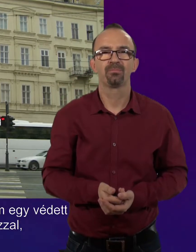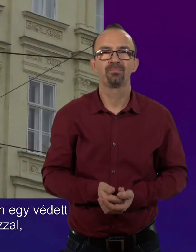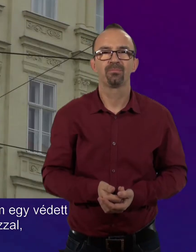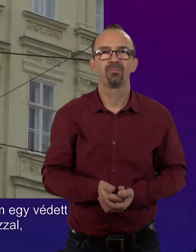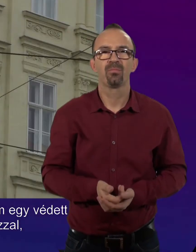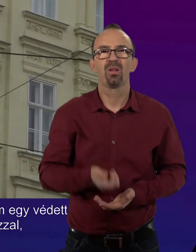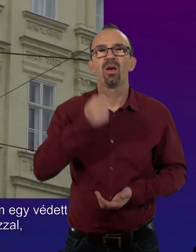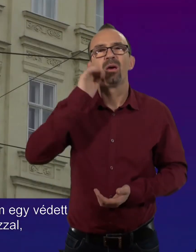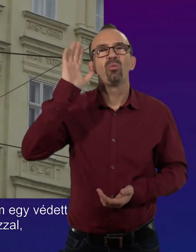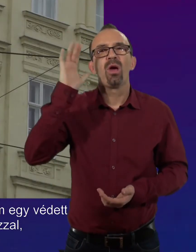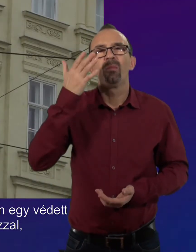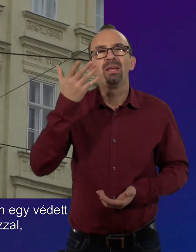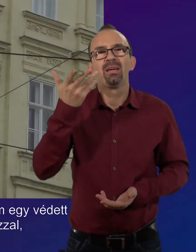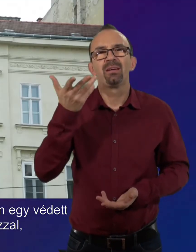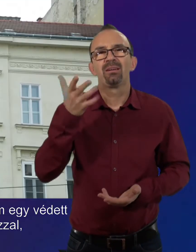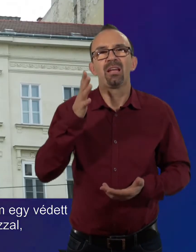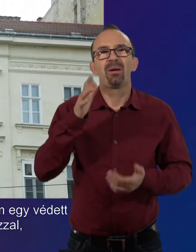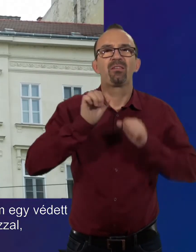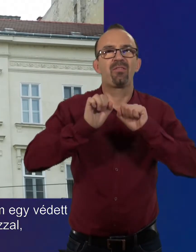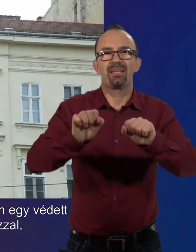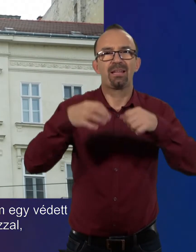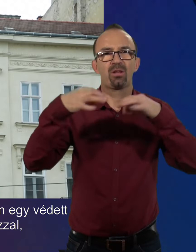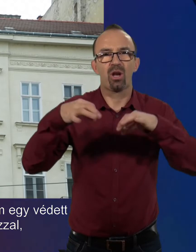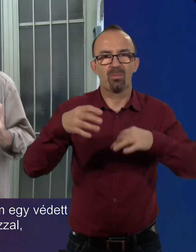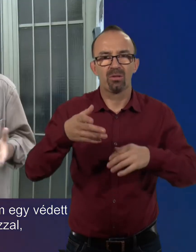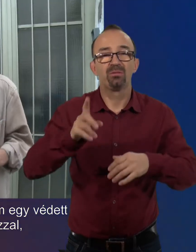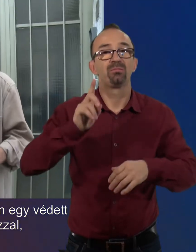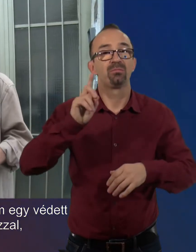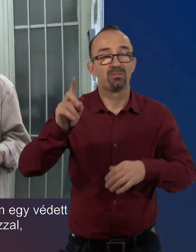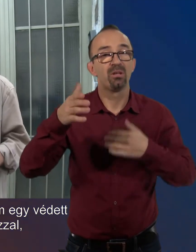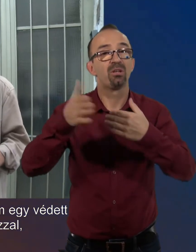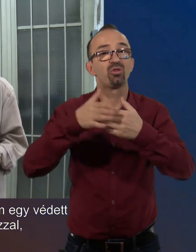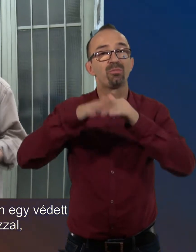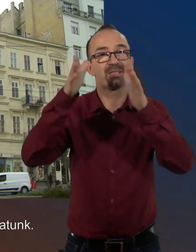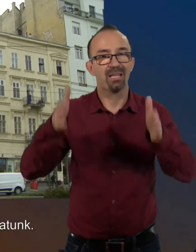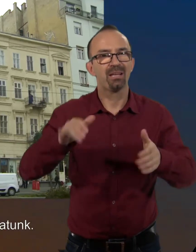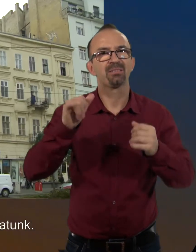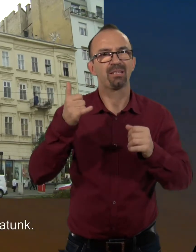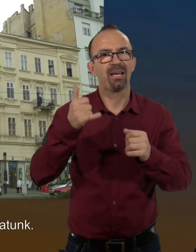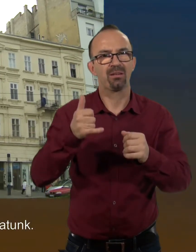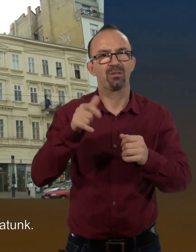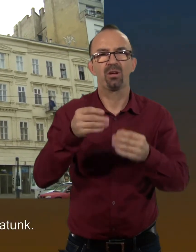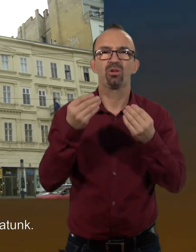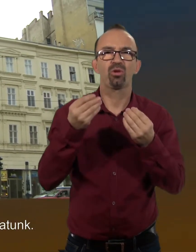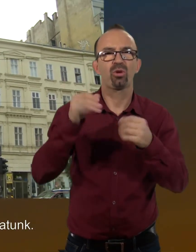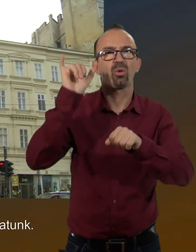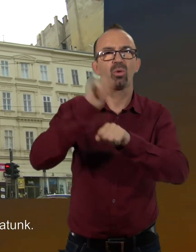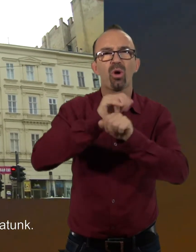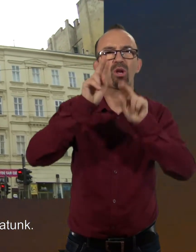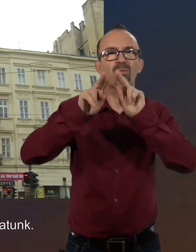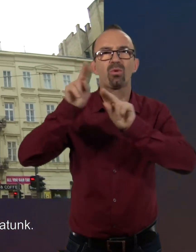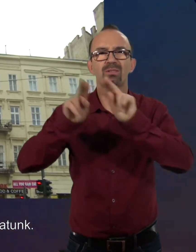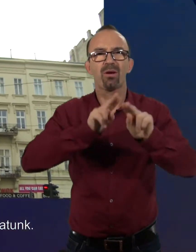hát műemlékileg nem egy jegyzet, nem egy védett darab, ellentétben a szomszéd házzal, ahol gyönyörű arany